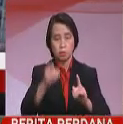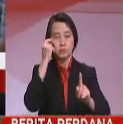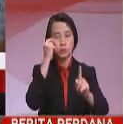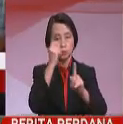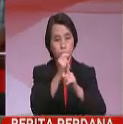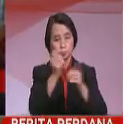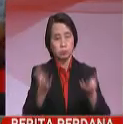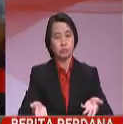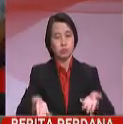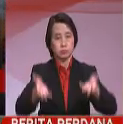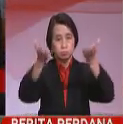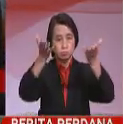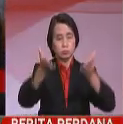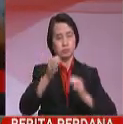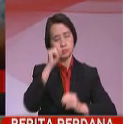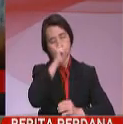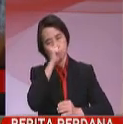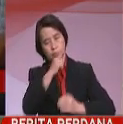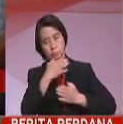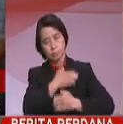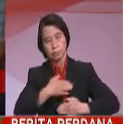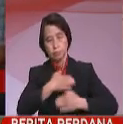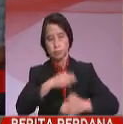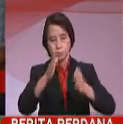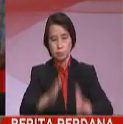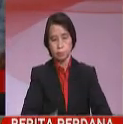bertujuan mengangkat martabat penghibur jalanan.